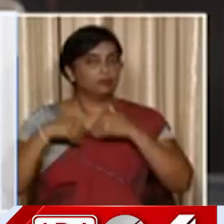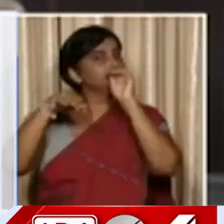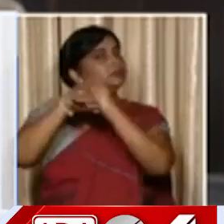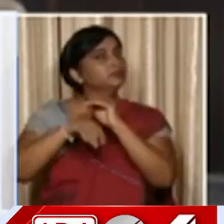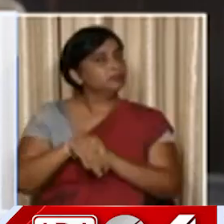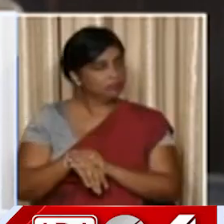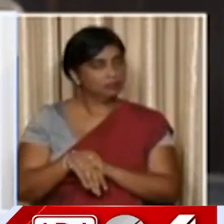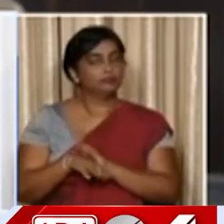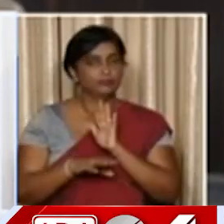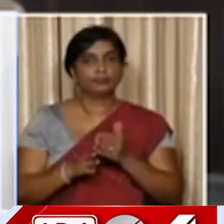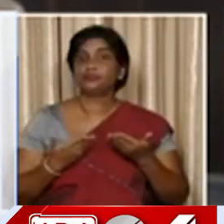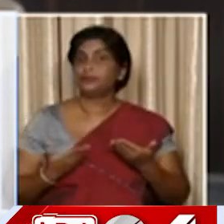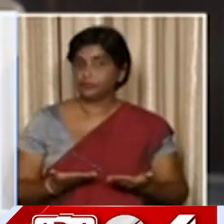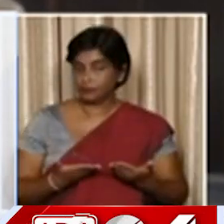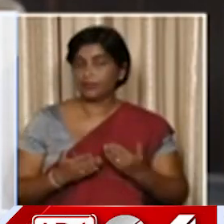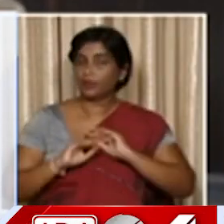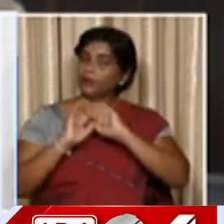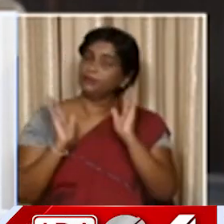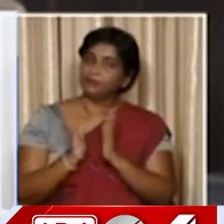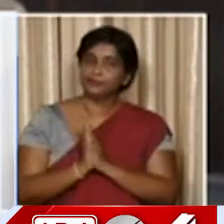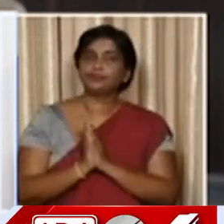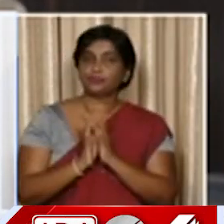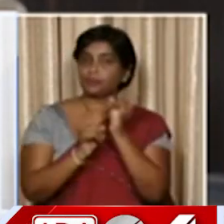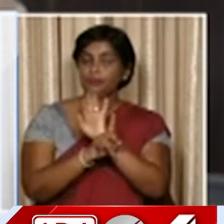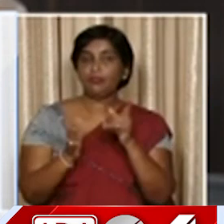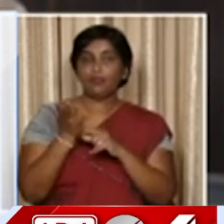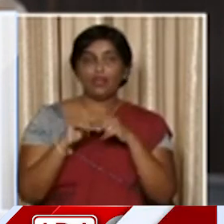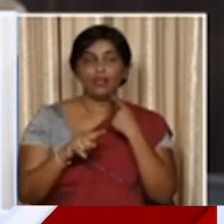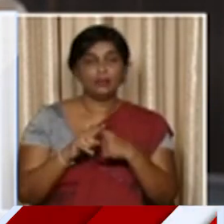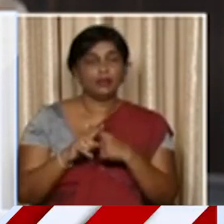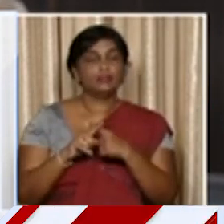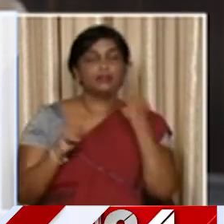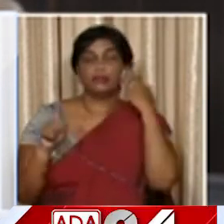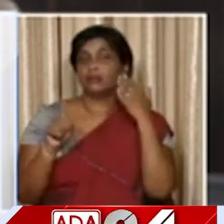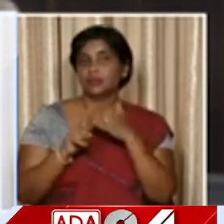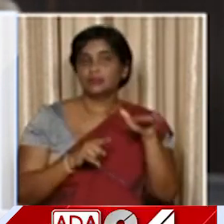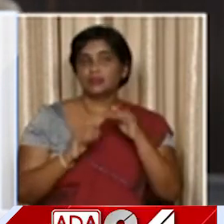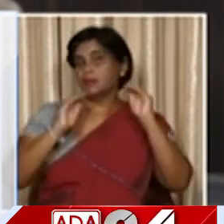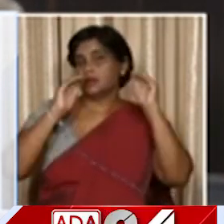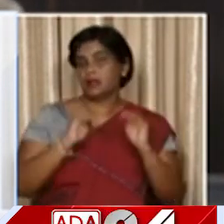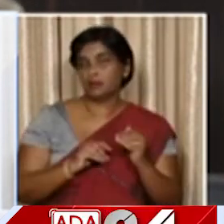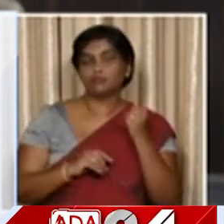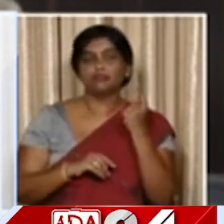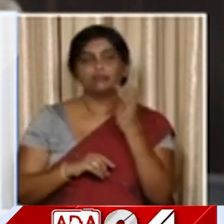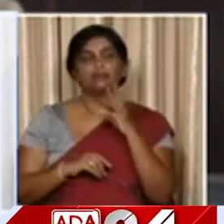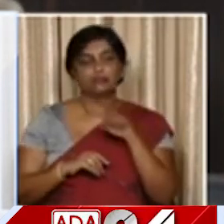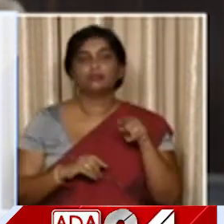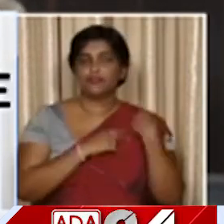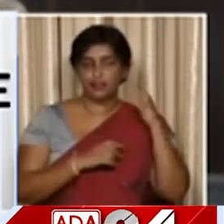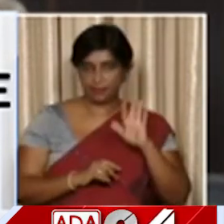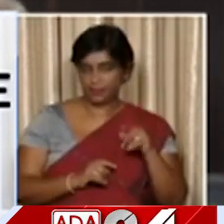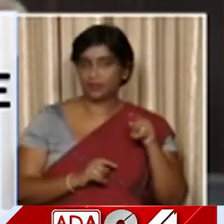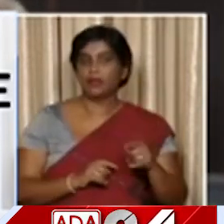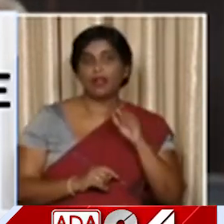හඳුනාගෙන තියෙනවා. වර්තමානයේ සමස්ත ඍජු බදු බර සමාජයේ සීමිත කොටසක් කීපයක් මත පැටවී